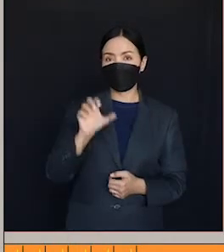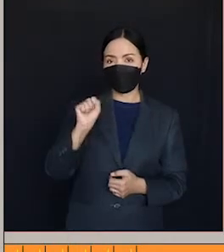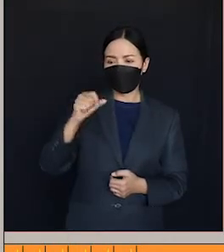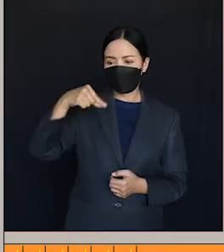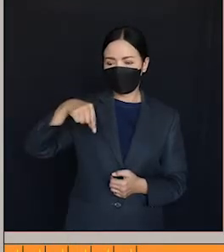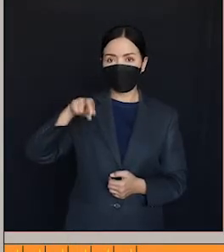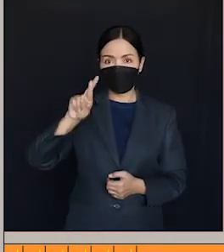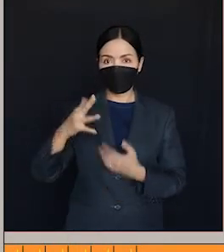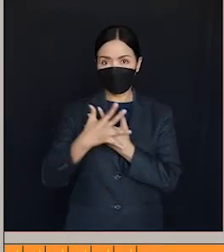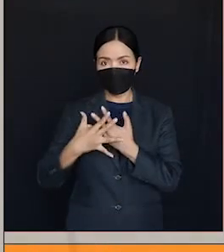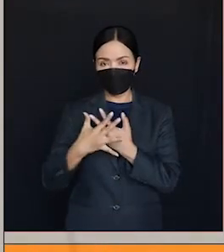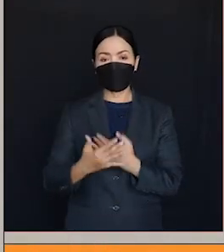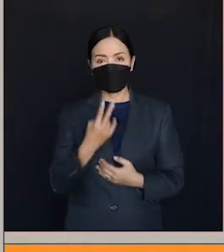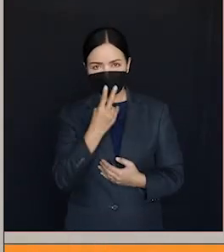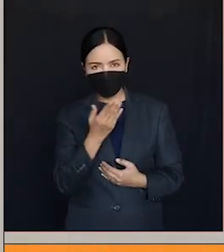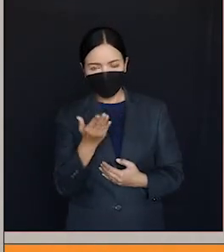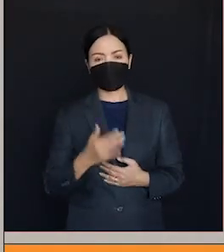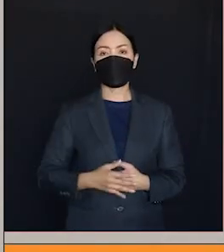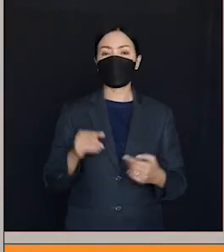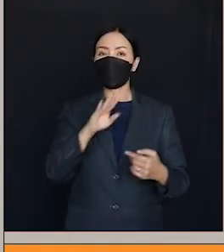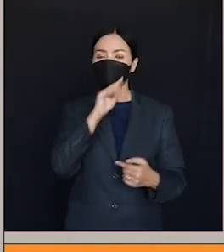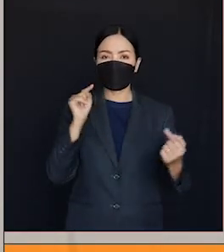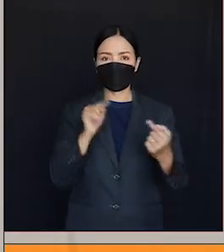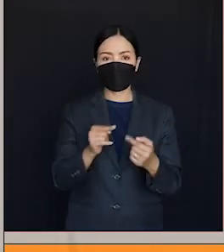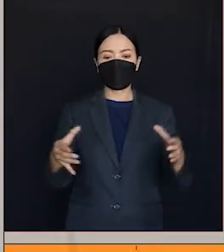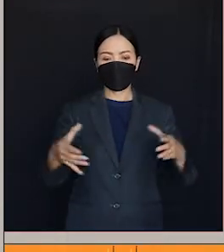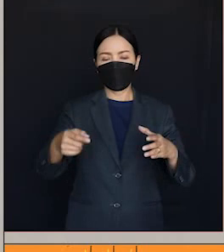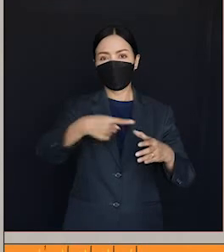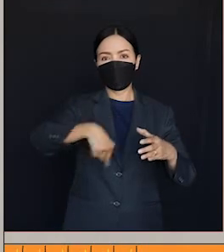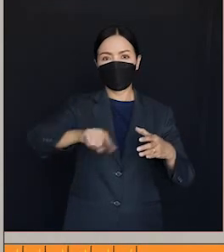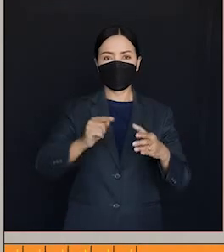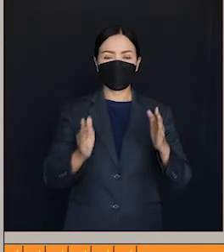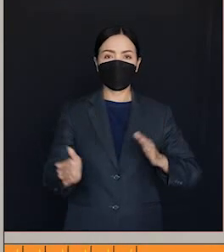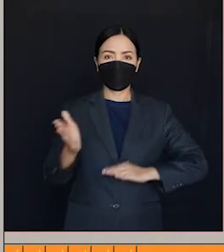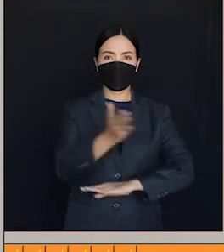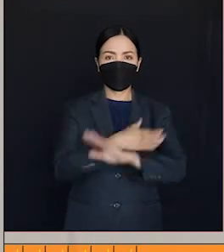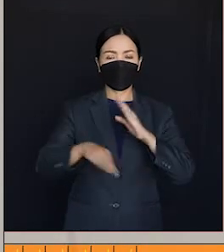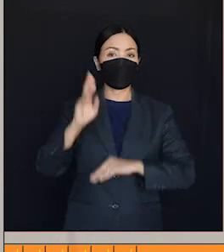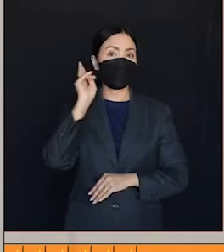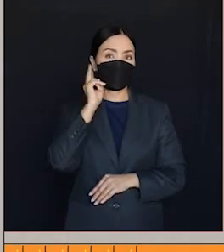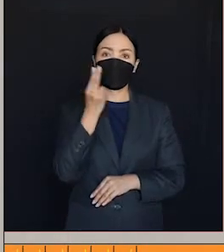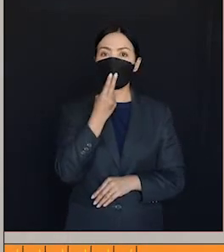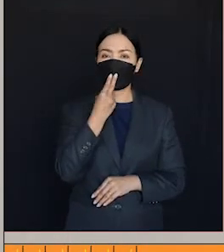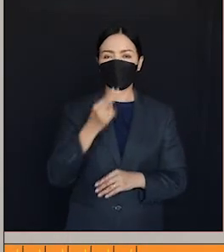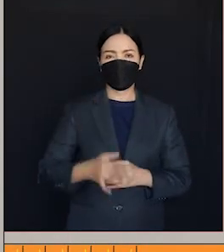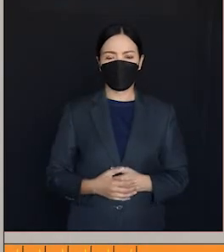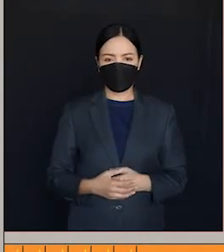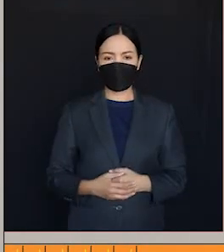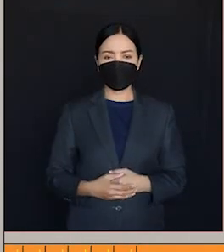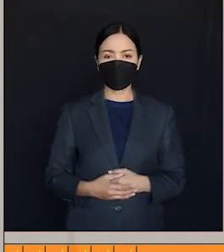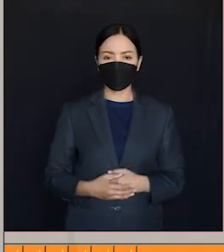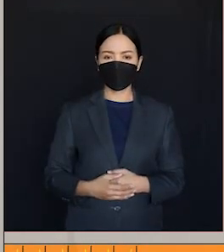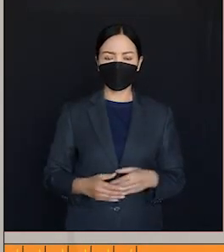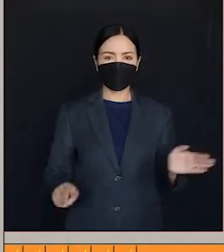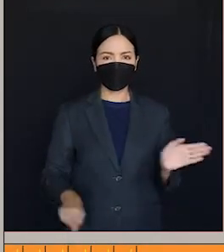ค่ะ SQR ถ้าเป็นสำหรับกลุ่มของคนหูหนวกนะคะค่ะเ